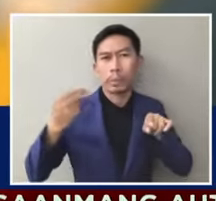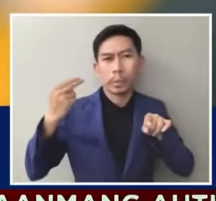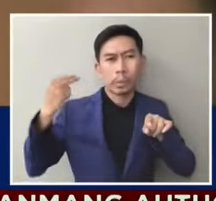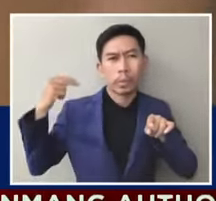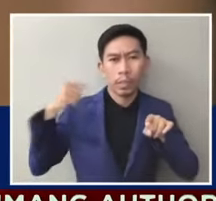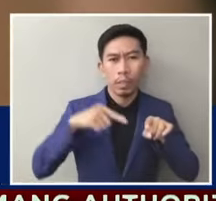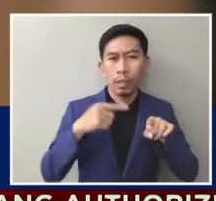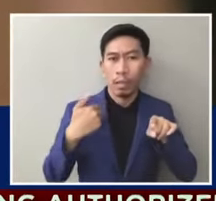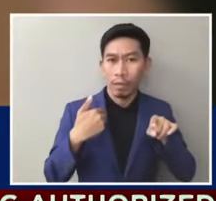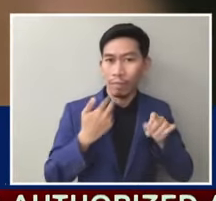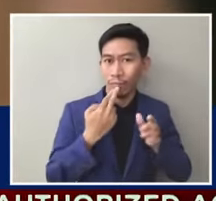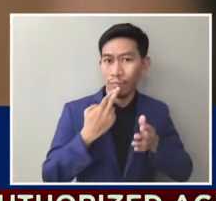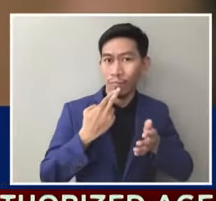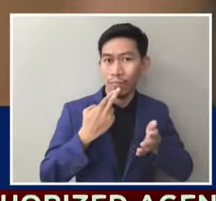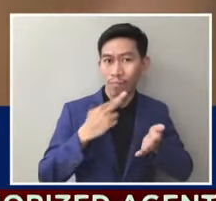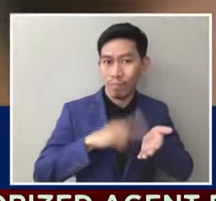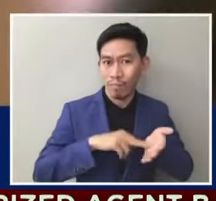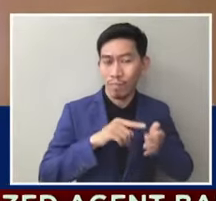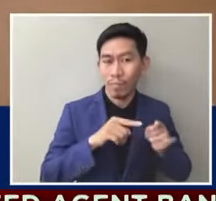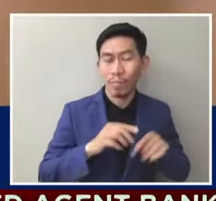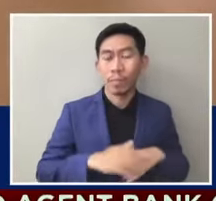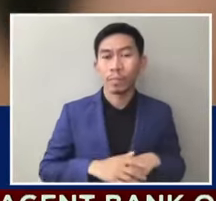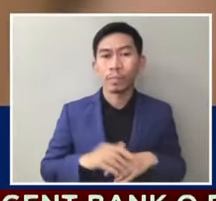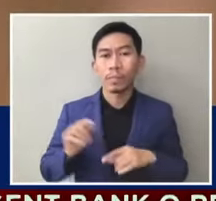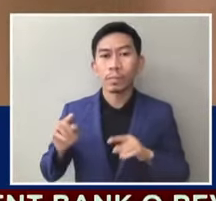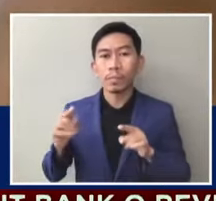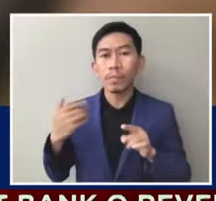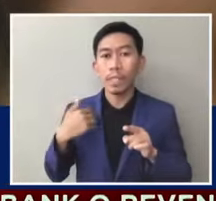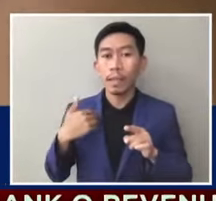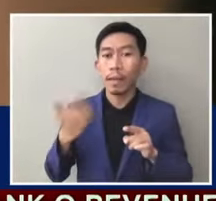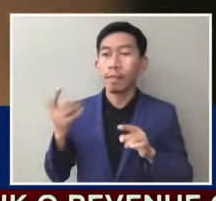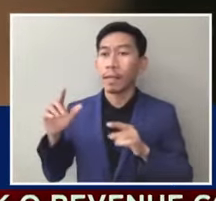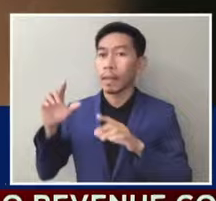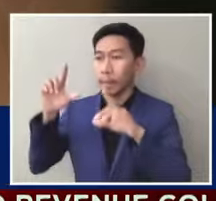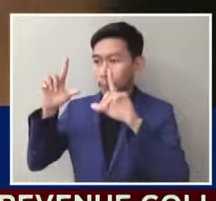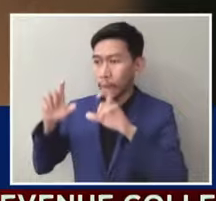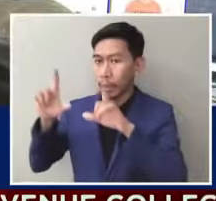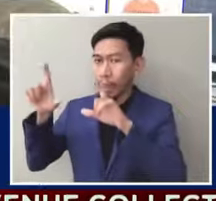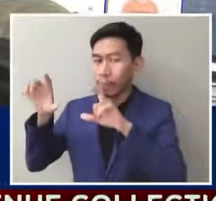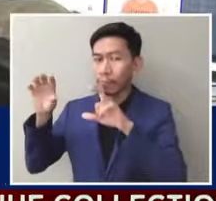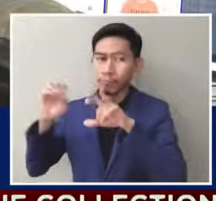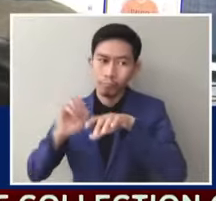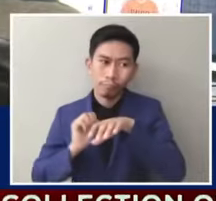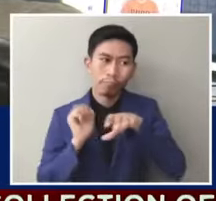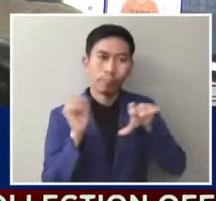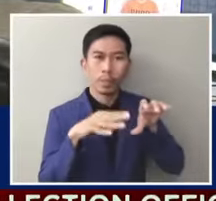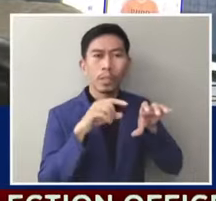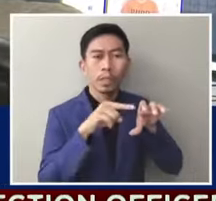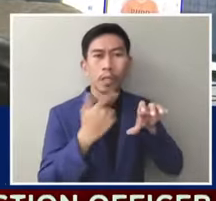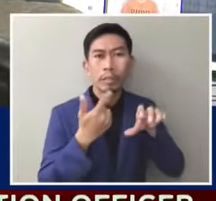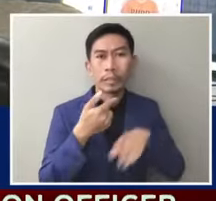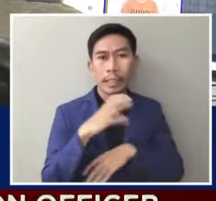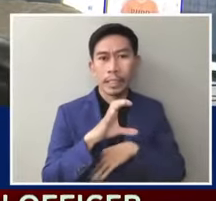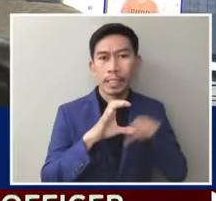nito kung saan pinapadala ng mga opisyal ng stasyon ang litrato ng isang suspect sa kanilang chat group. Diretso ito sa Unified Intelligence and